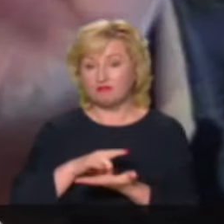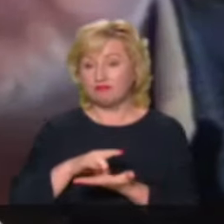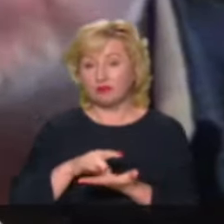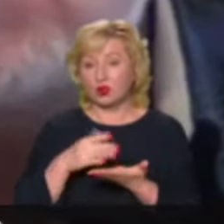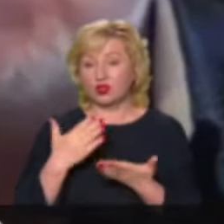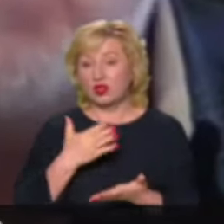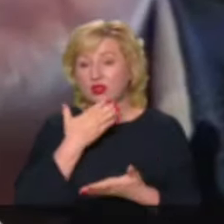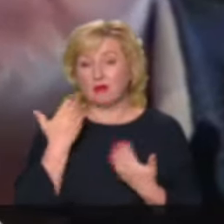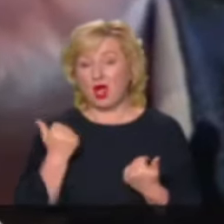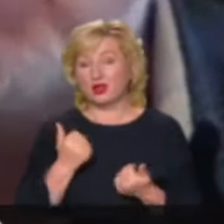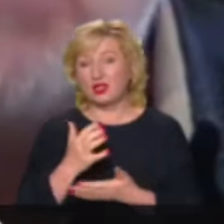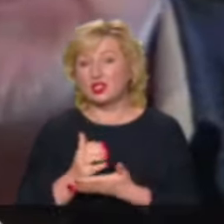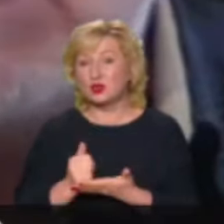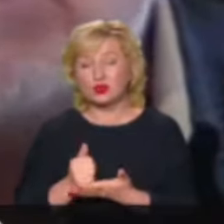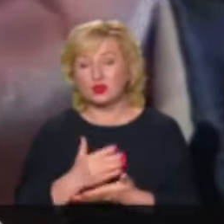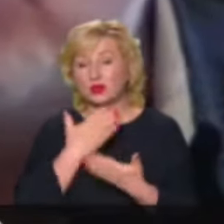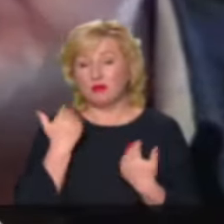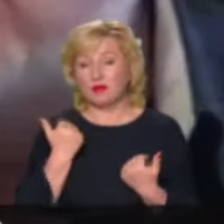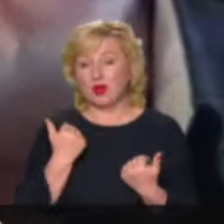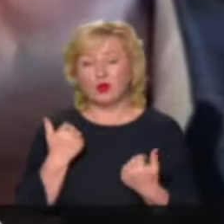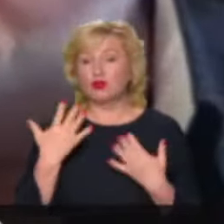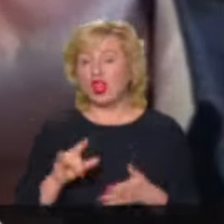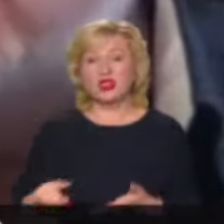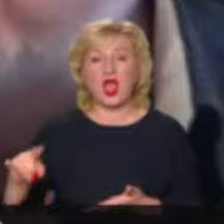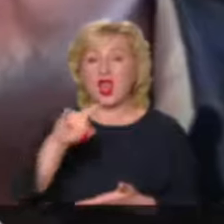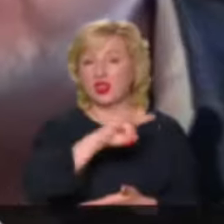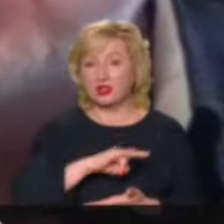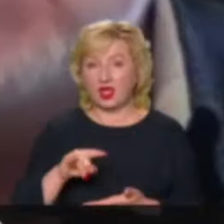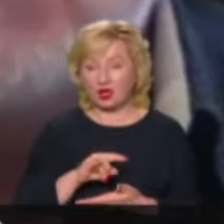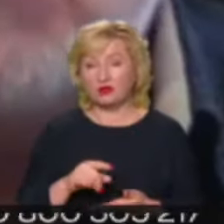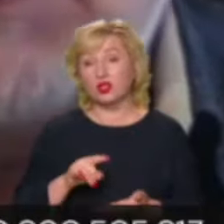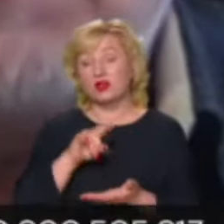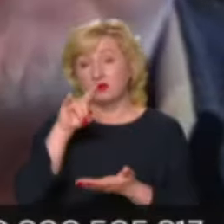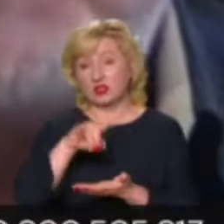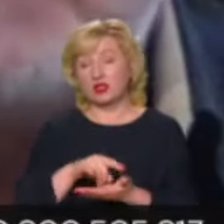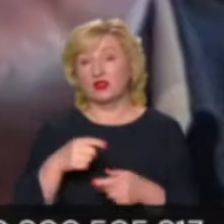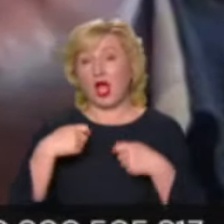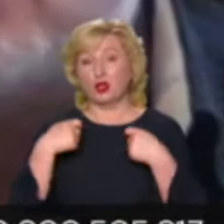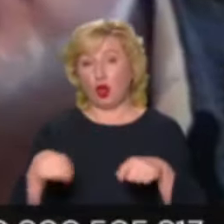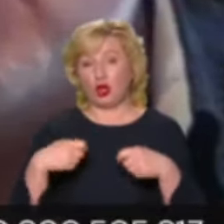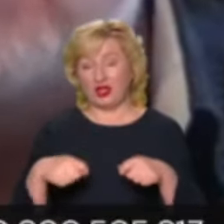мають ресурсу, не мають там, вони вже не літають, вони їх виставили на торги.